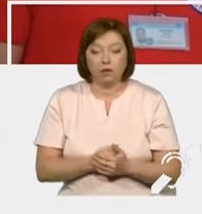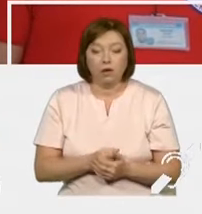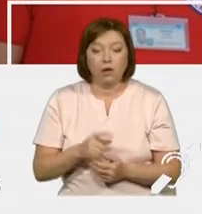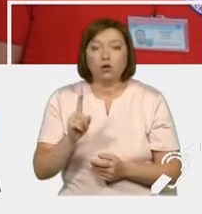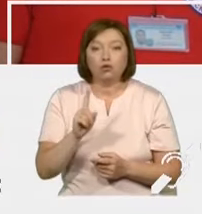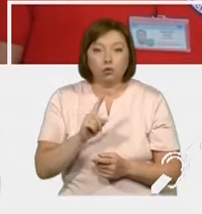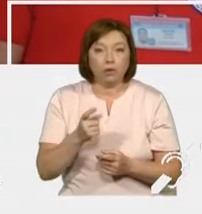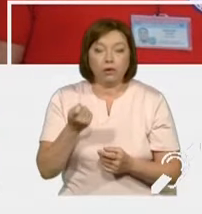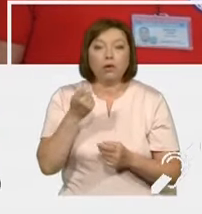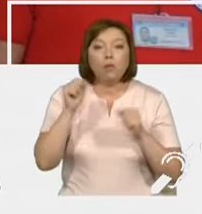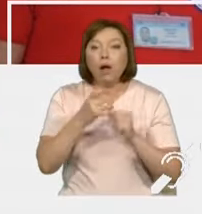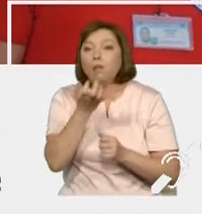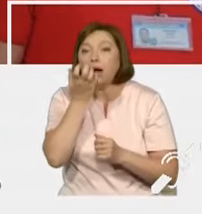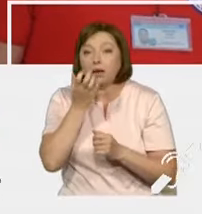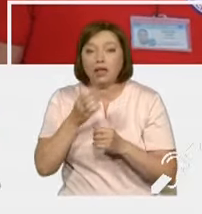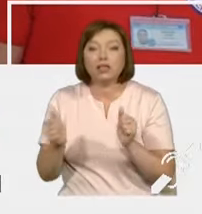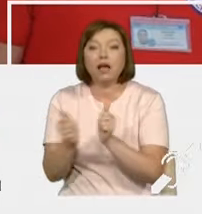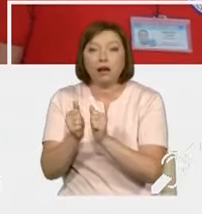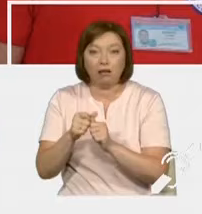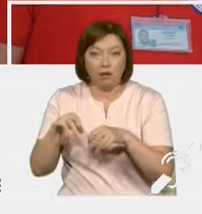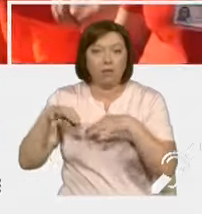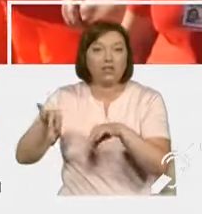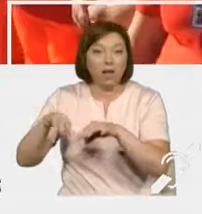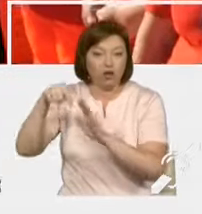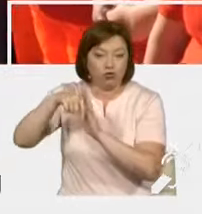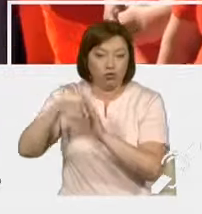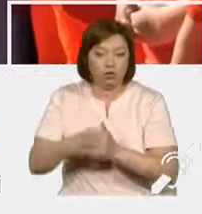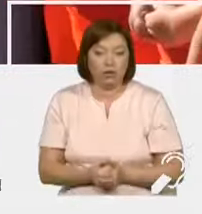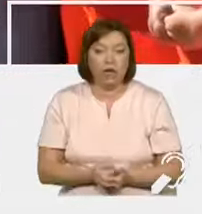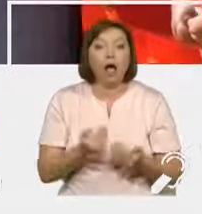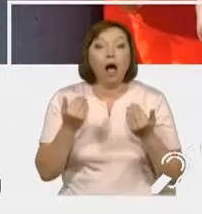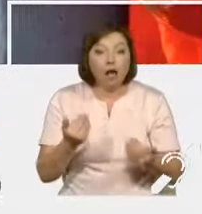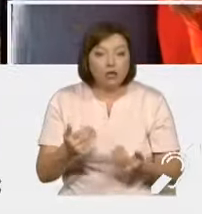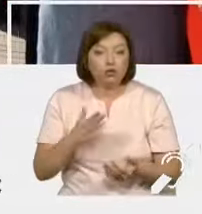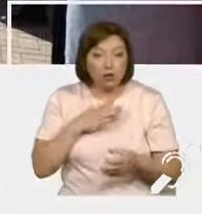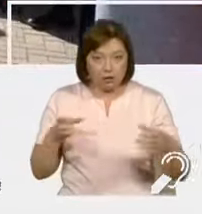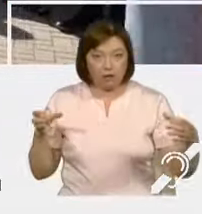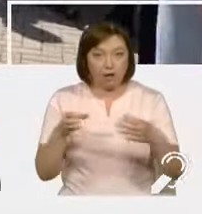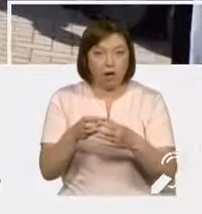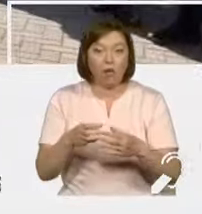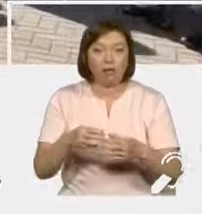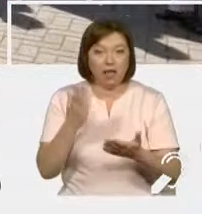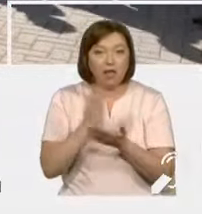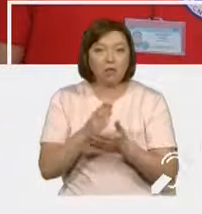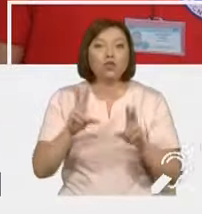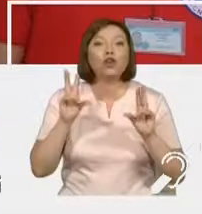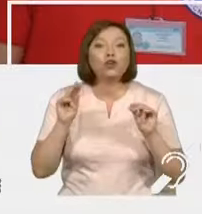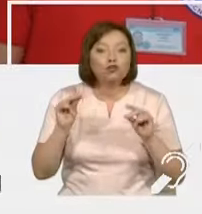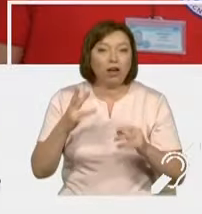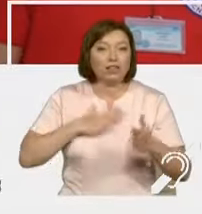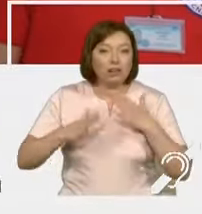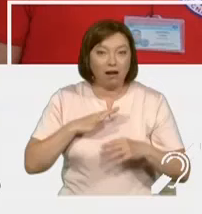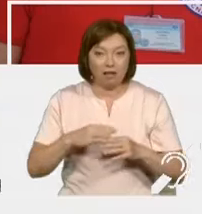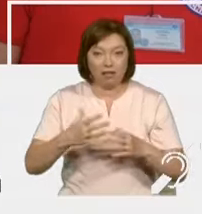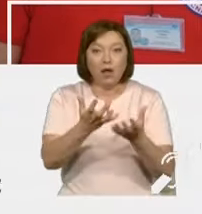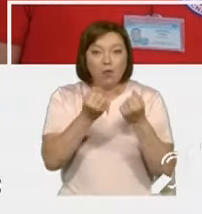să ne încălzim lângă motorul autosanitare. Că astăzi avem clipa fericită de a intra în casă nouă, casă